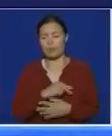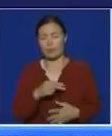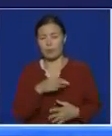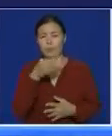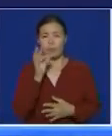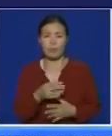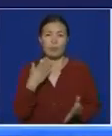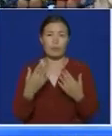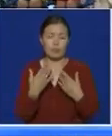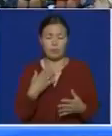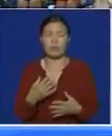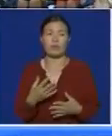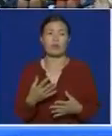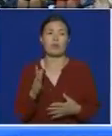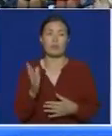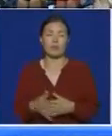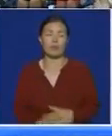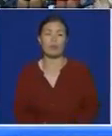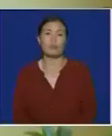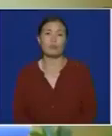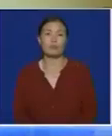тәжірибесімен бөлісіп, тәжірибе алмасады.